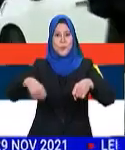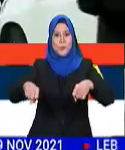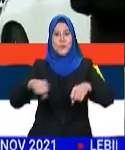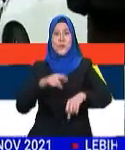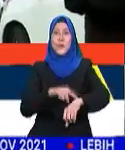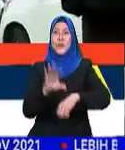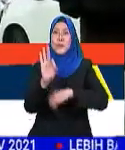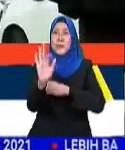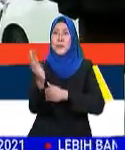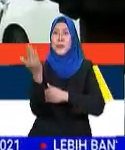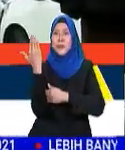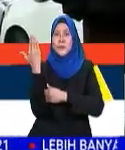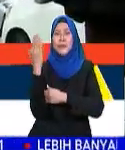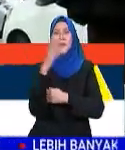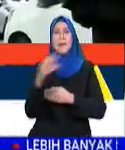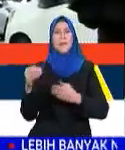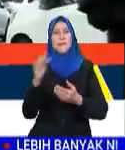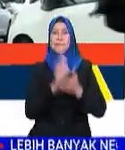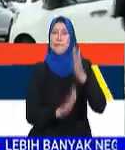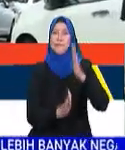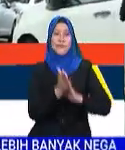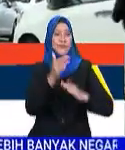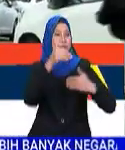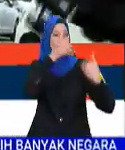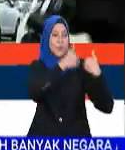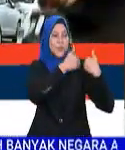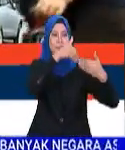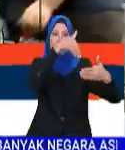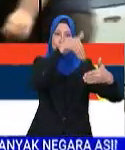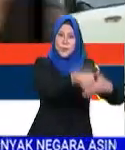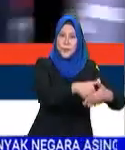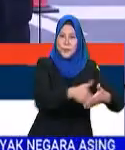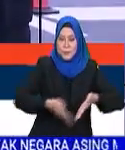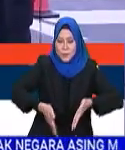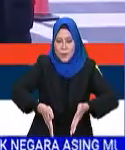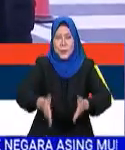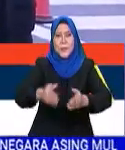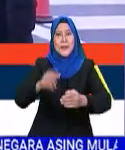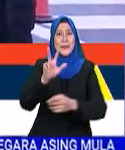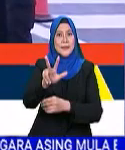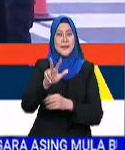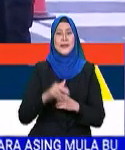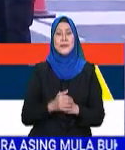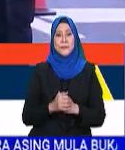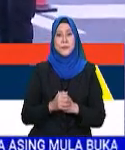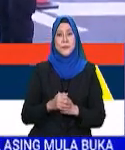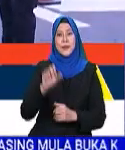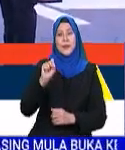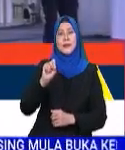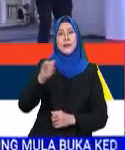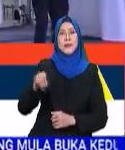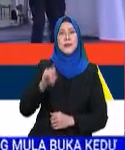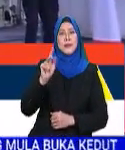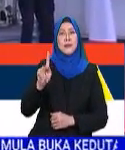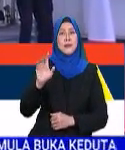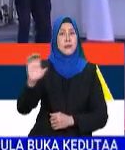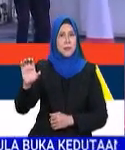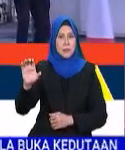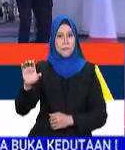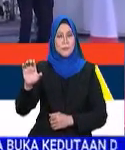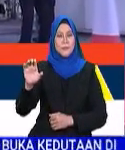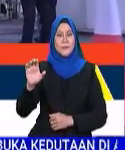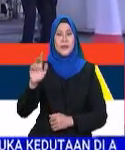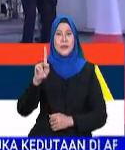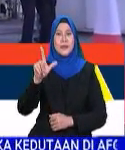kira-kira 9 pagi dan menunaikan tanggungjawab di saluran 3. Pusat pengundian SJKC Leh Jane